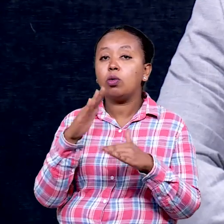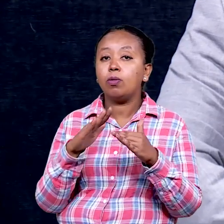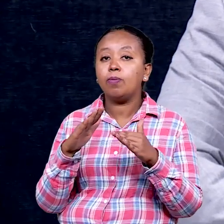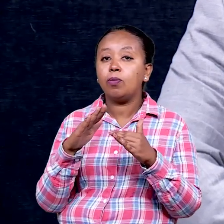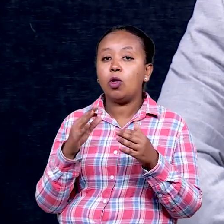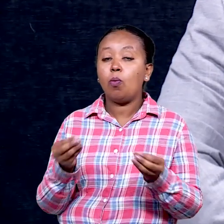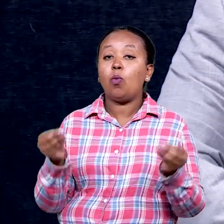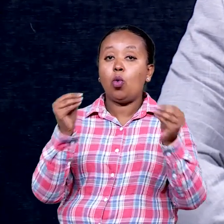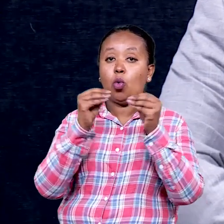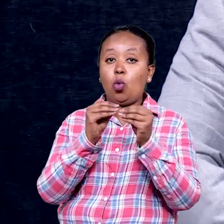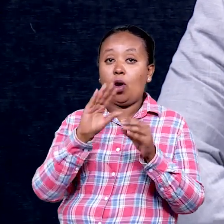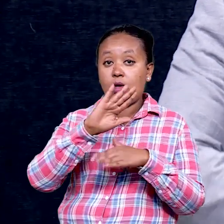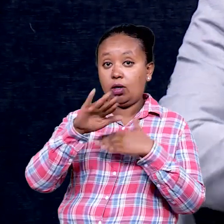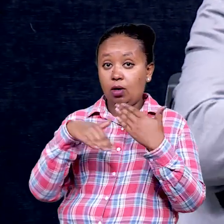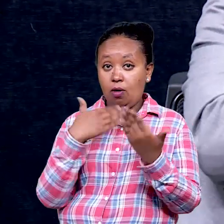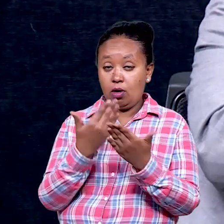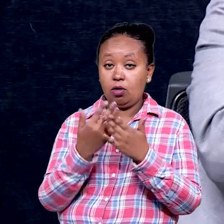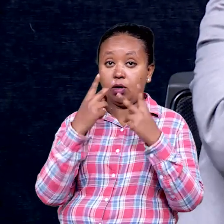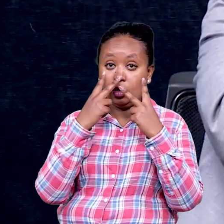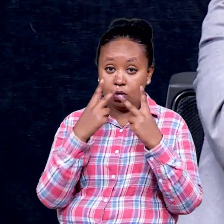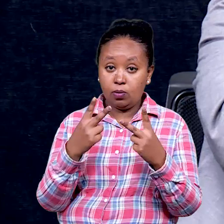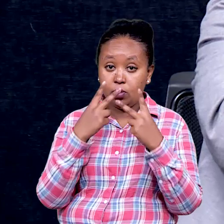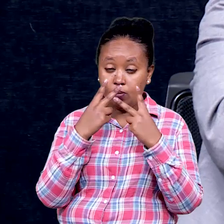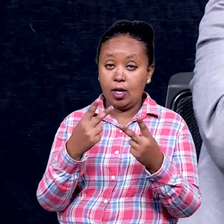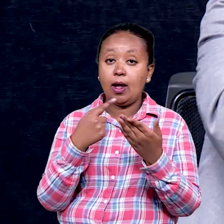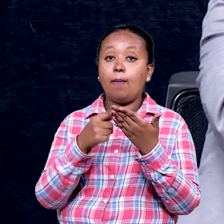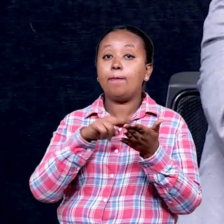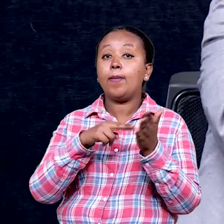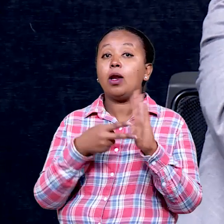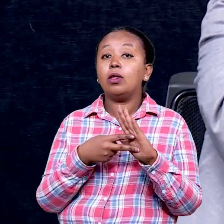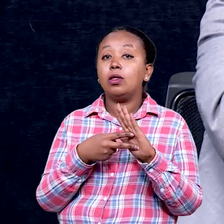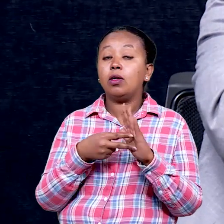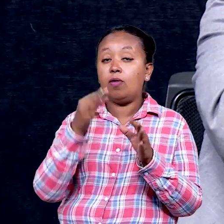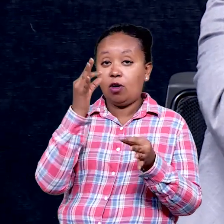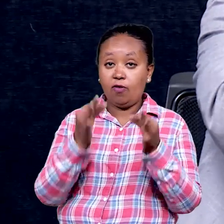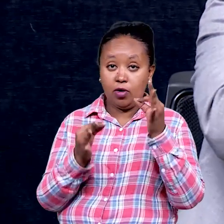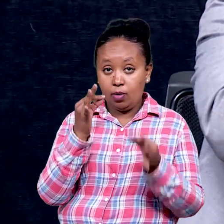የሚለውን ግን ሞር ኦፍ ጠቅላላ እይታዎች ስለሆን ነው። ይሄ ማለት